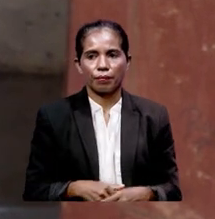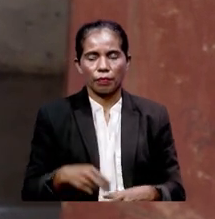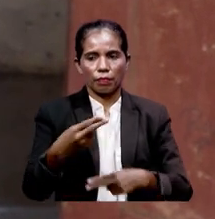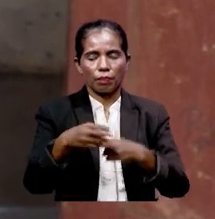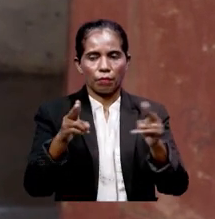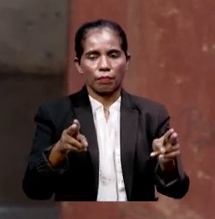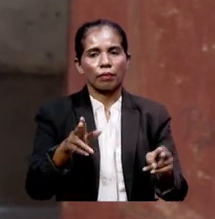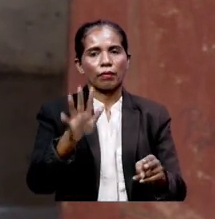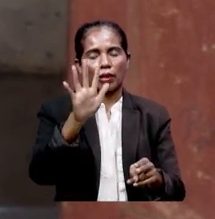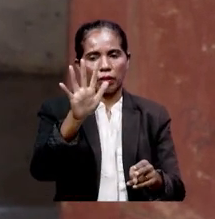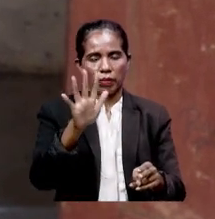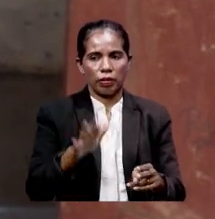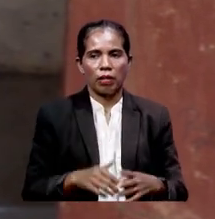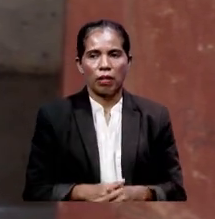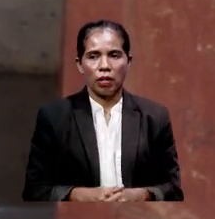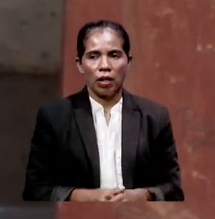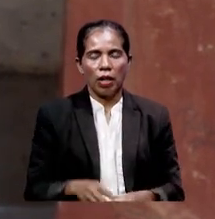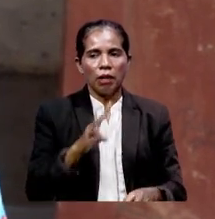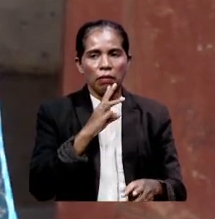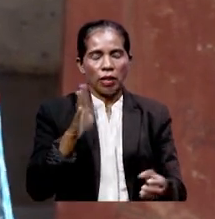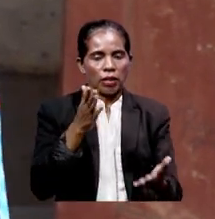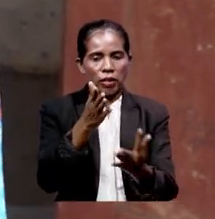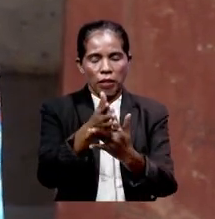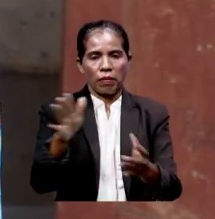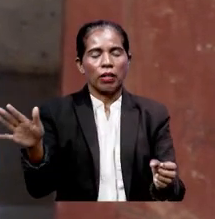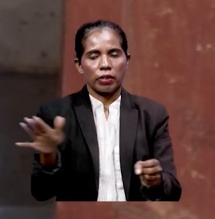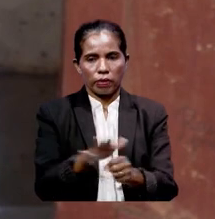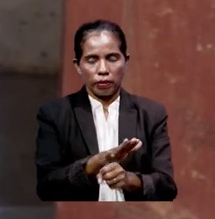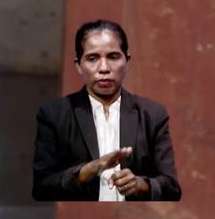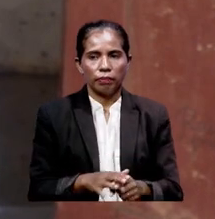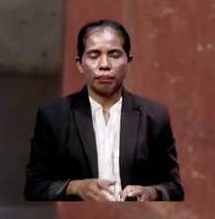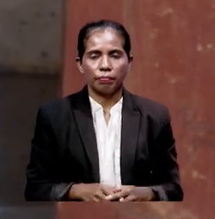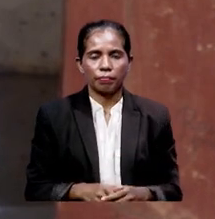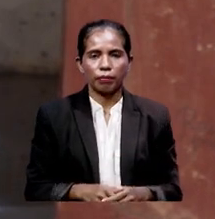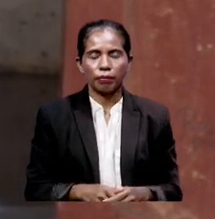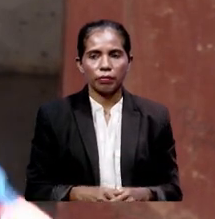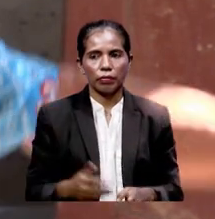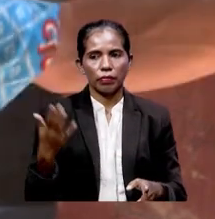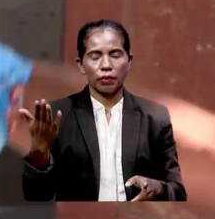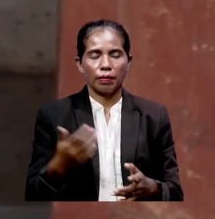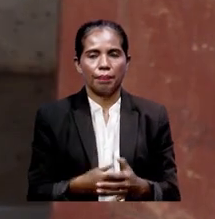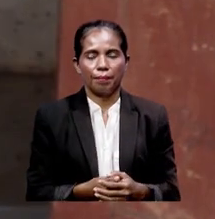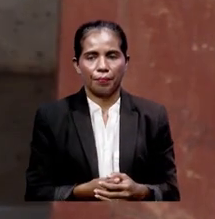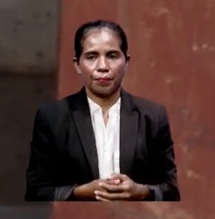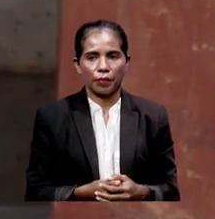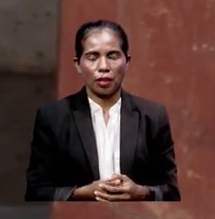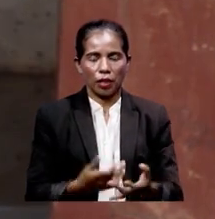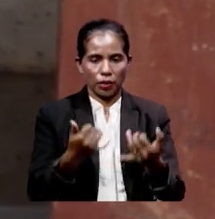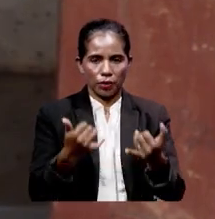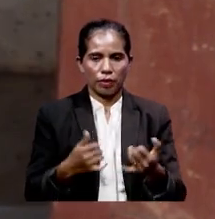lima. Sala lima ma benakun. Ida ne. Ida nebane o ida ne. Dadau ne